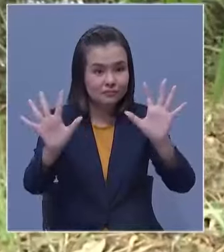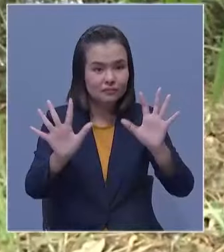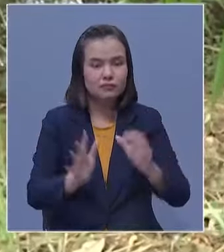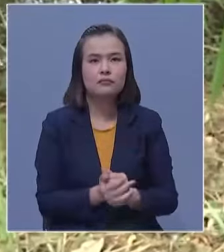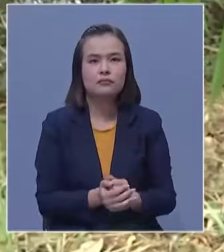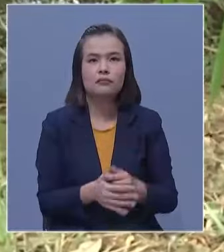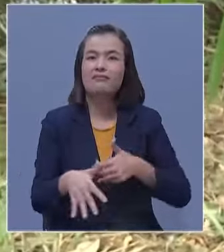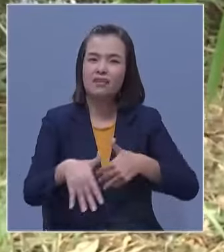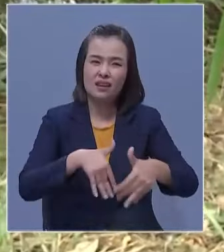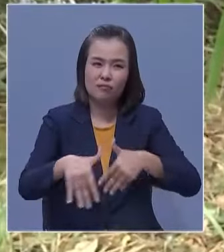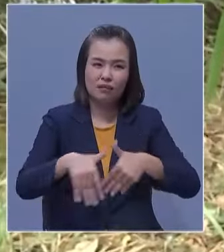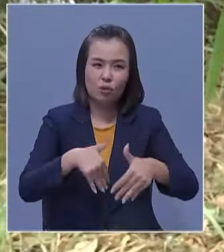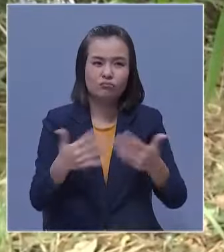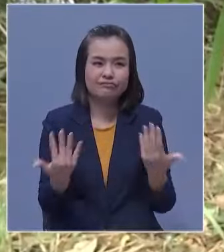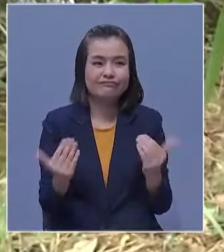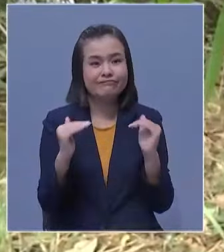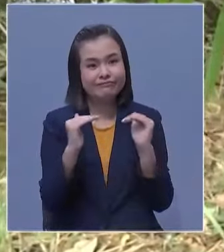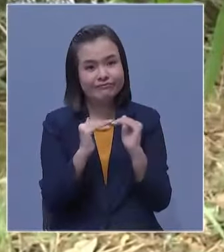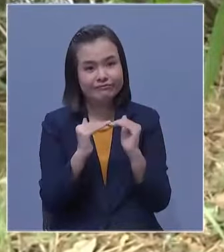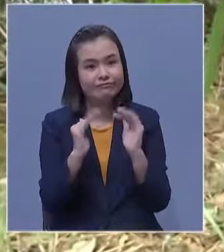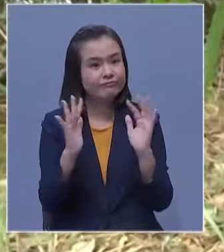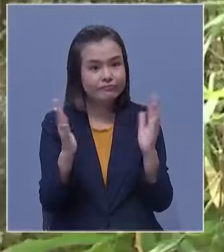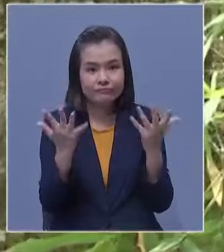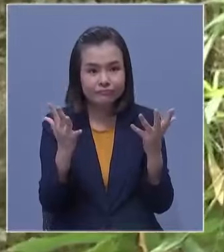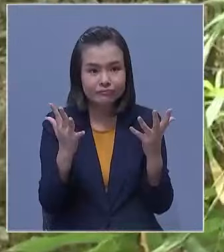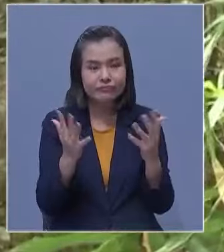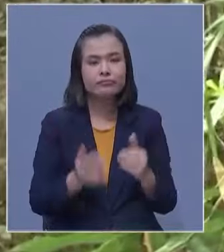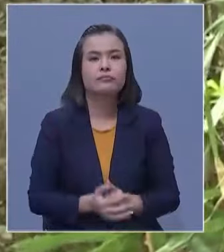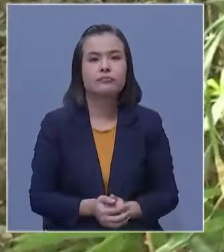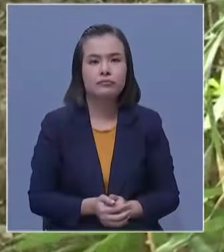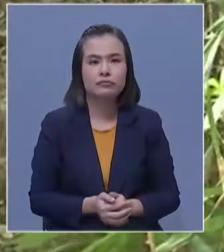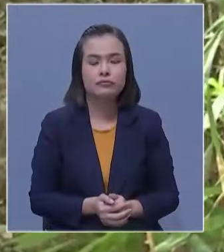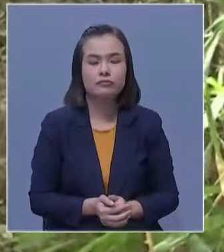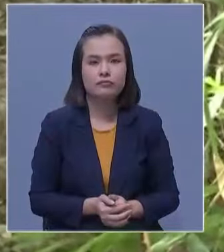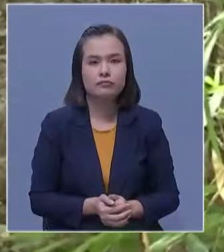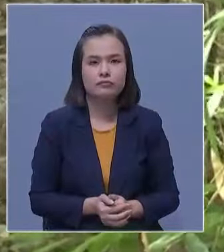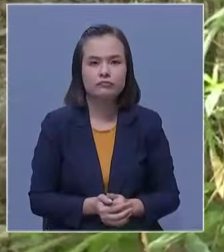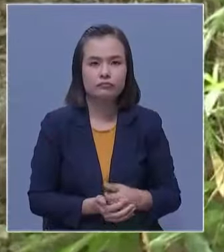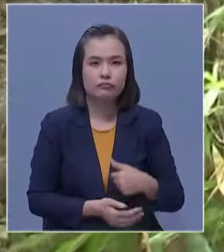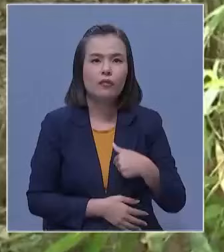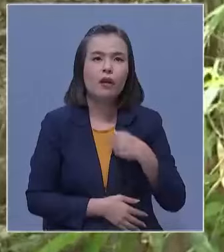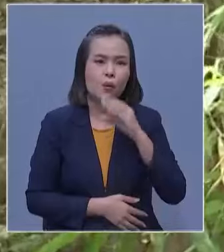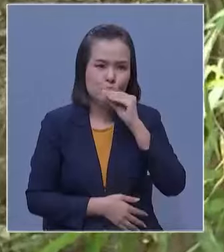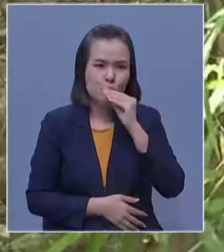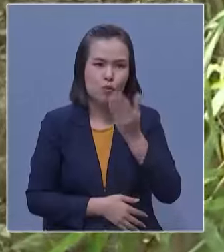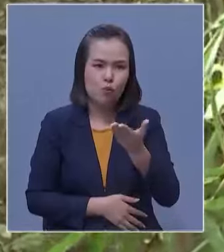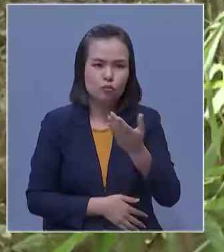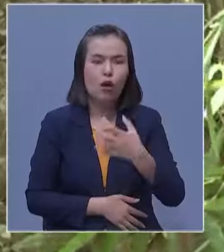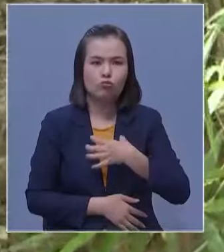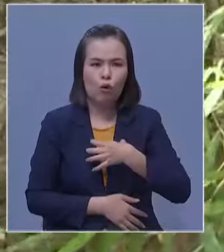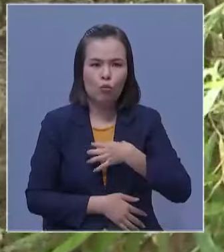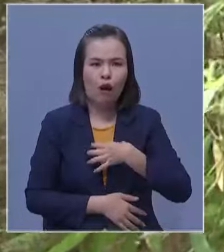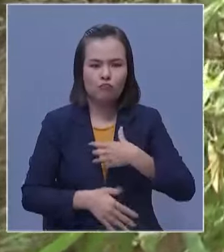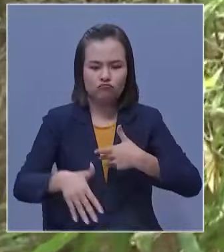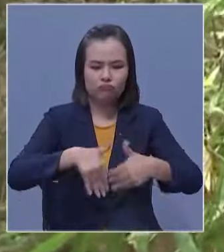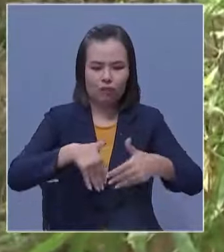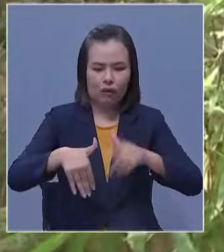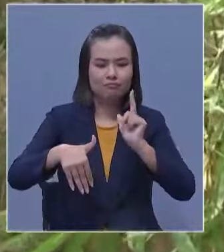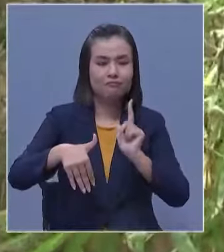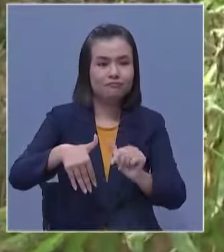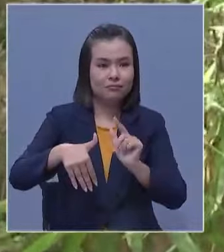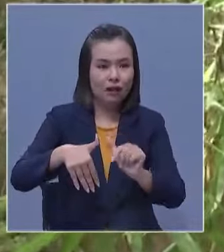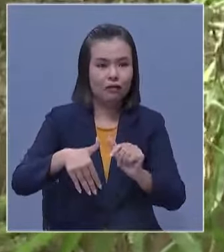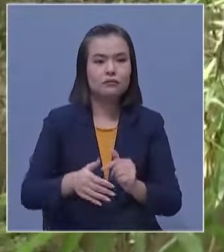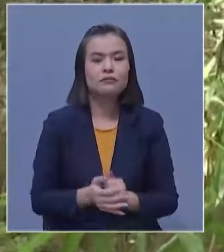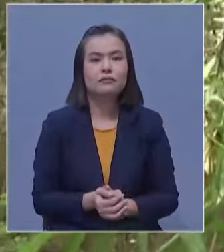อย่างนั้นประชาชนก็จะไม่มีสิทธิ์ในที่ดินทำกินสักทีแล้วท่านก็บอกว่าขอย้ำนะครับว่าต้องเอาความต้องการของประชาชนเป็นที่ตั้ง